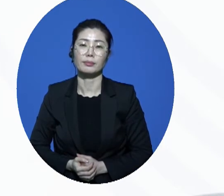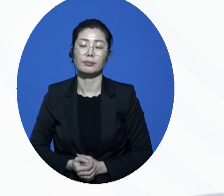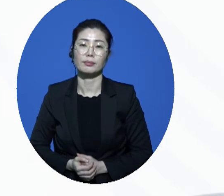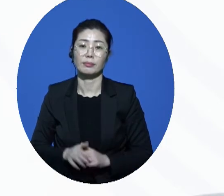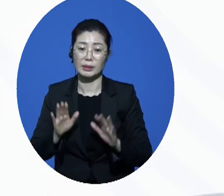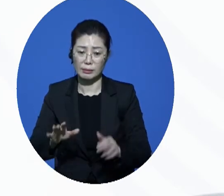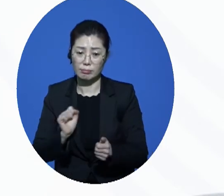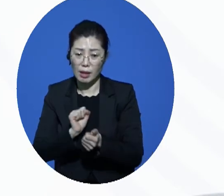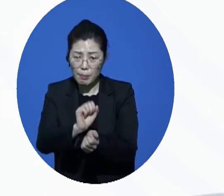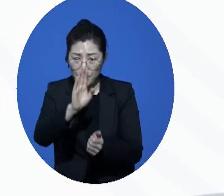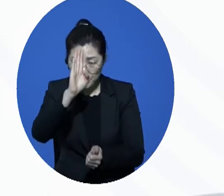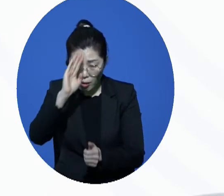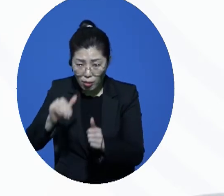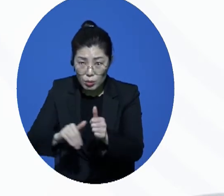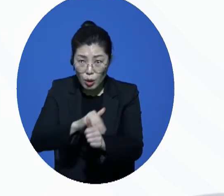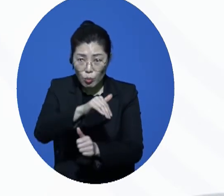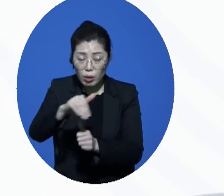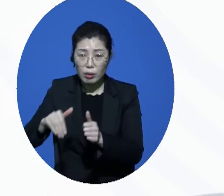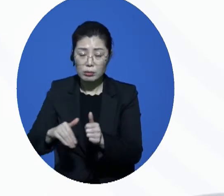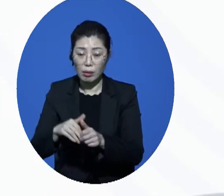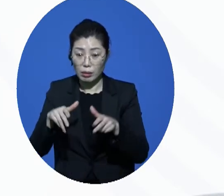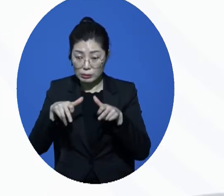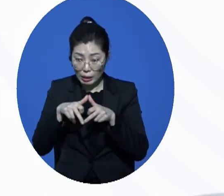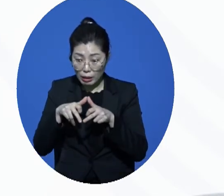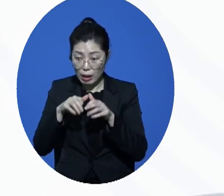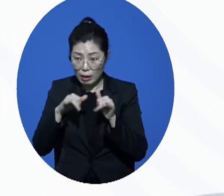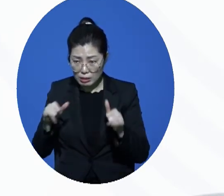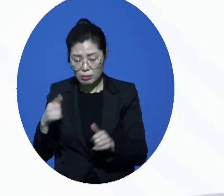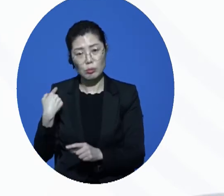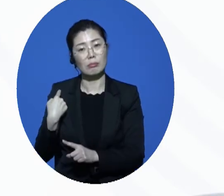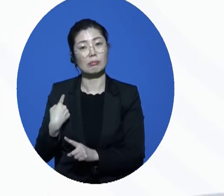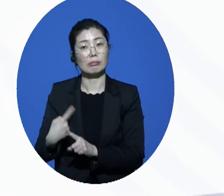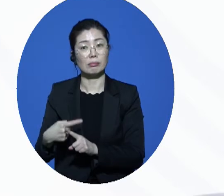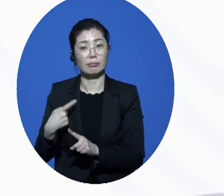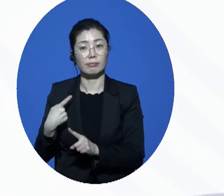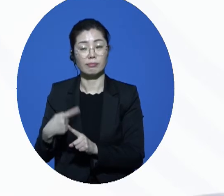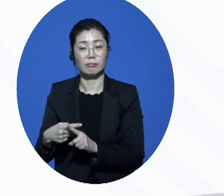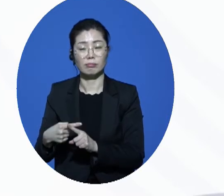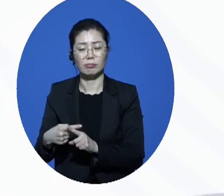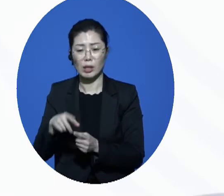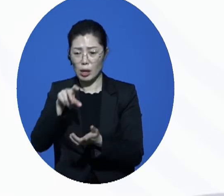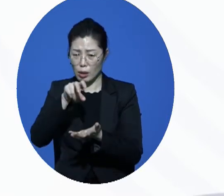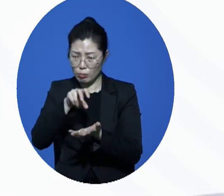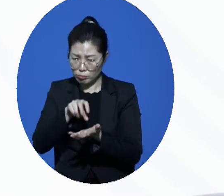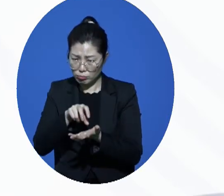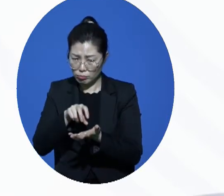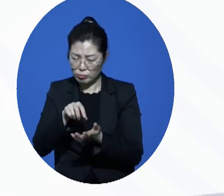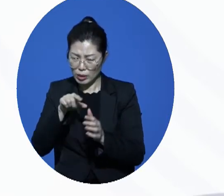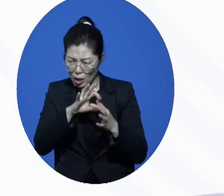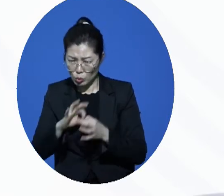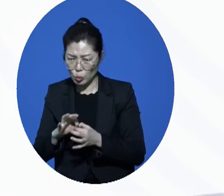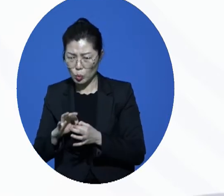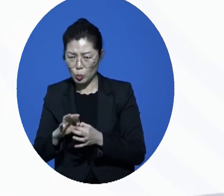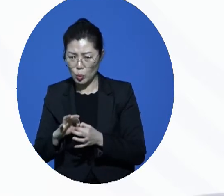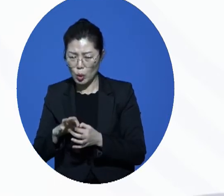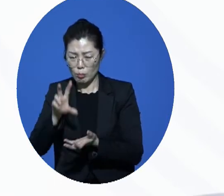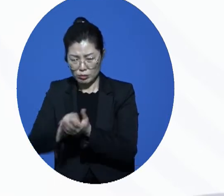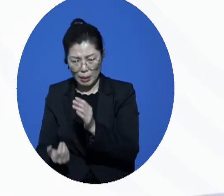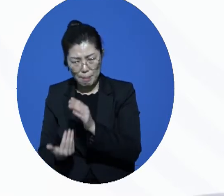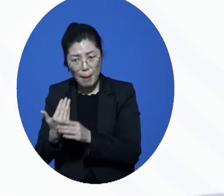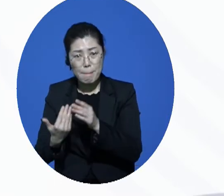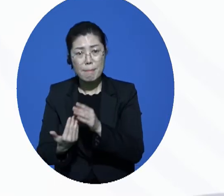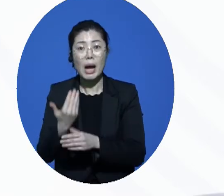이 감염병 상황에서 장애인 역시 이 문제에 계속 부딪히게 되는 상황들이